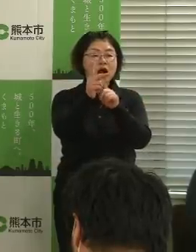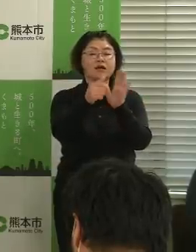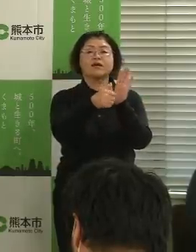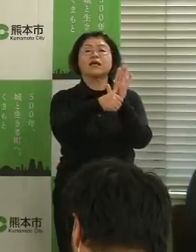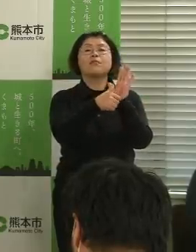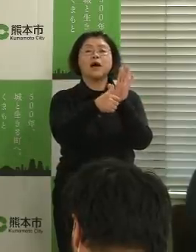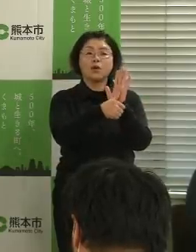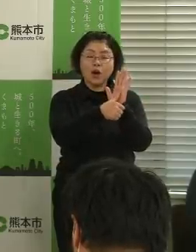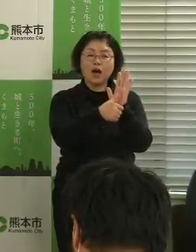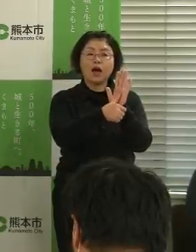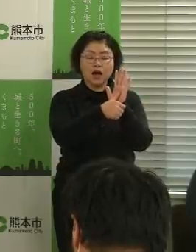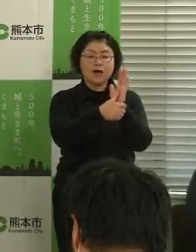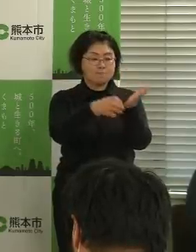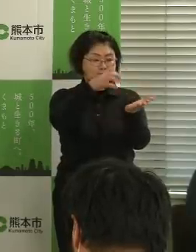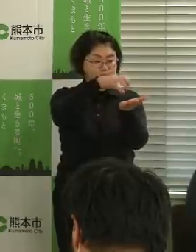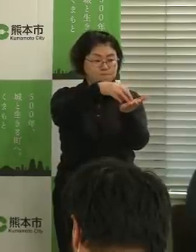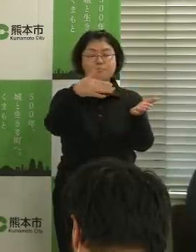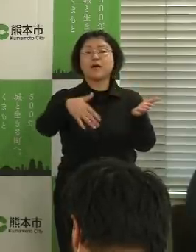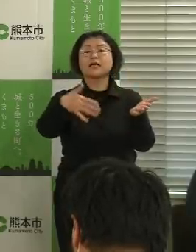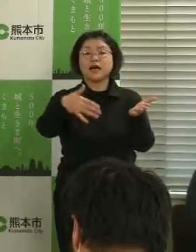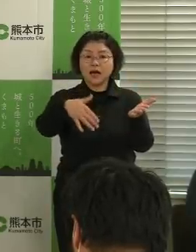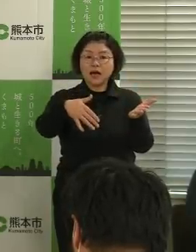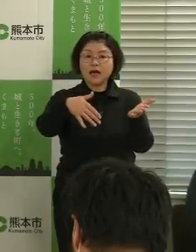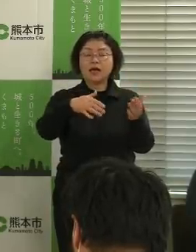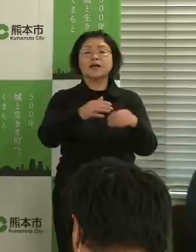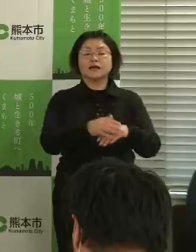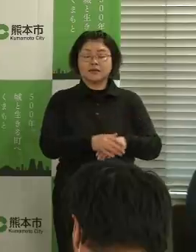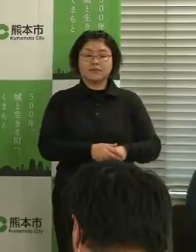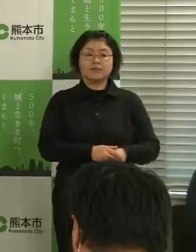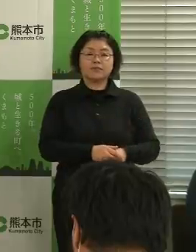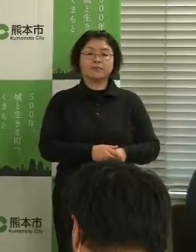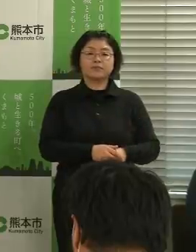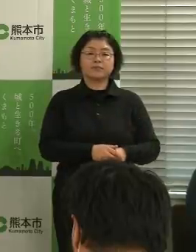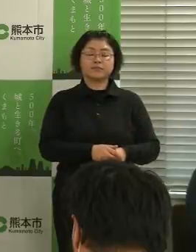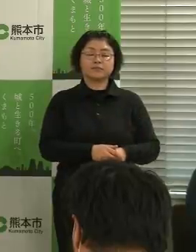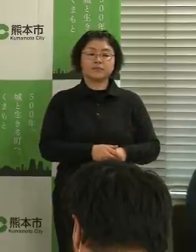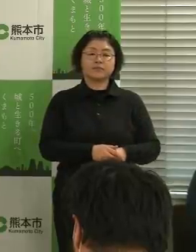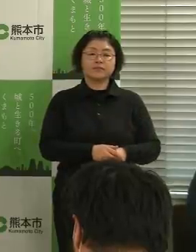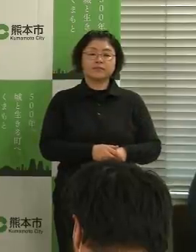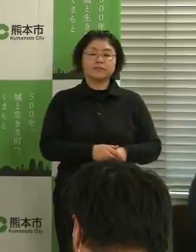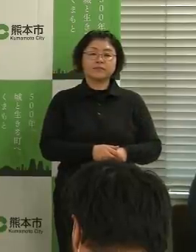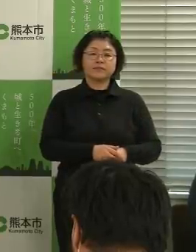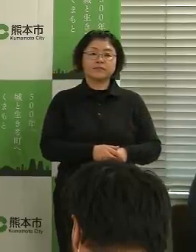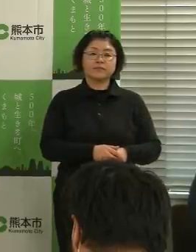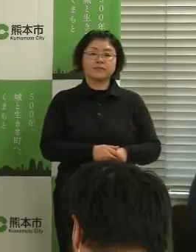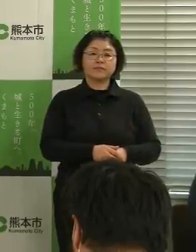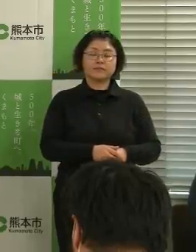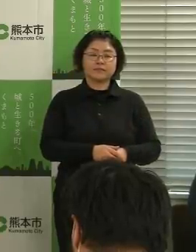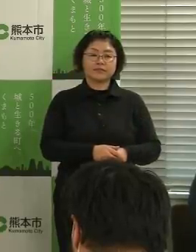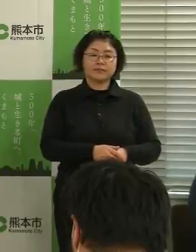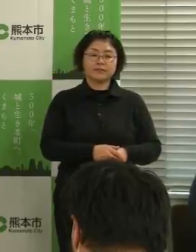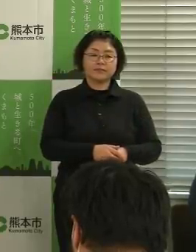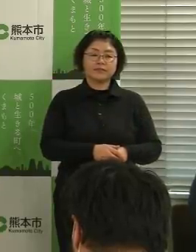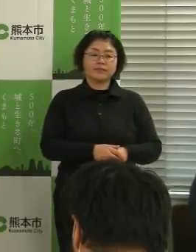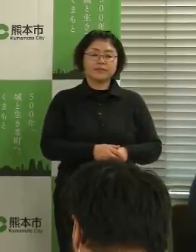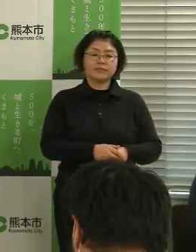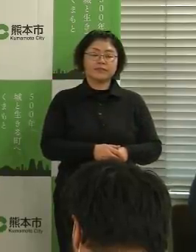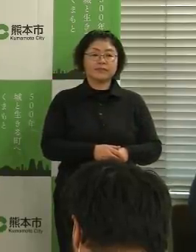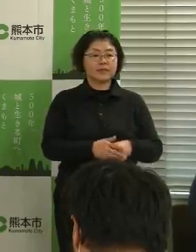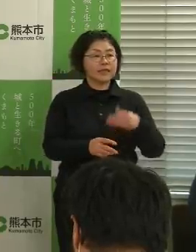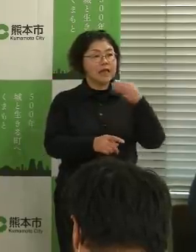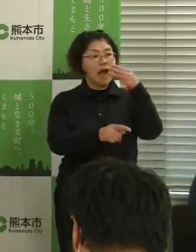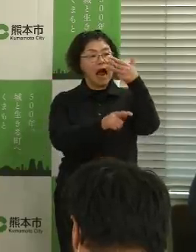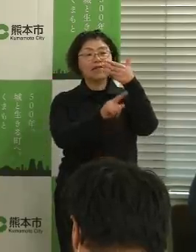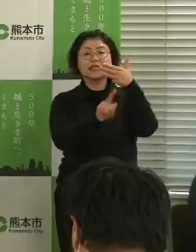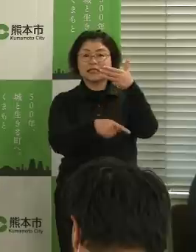一両日中に設置する予定でございますが、もう、配置としてですね、8名程